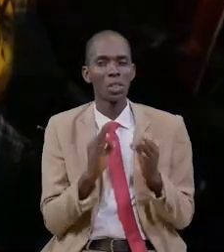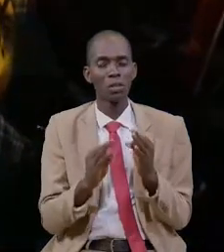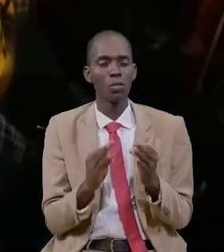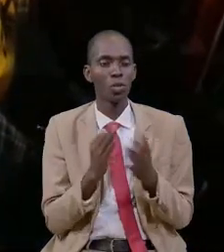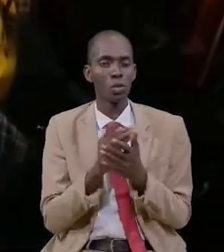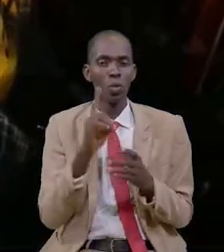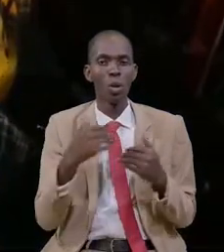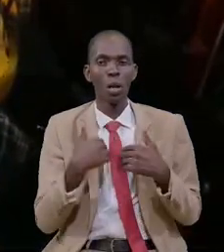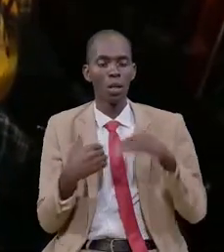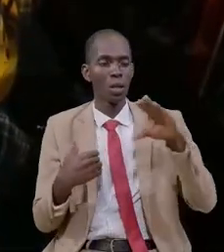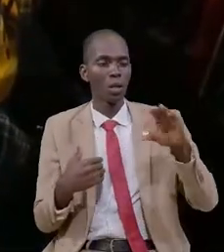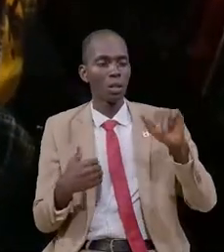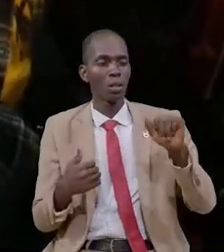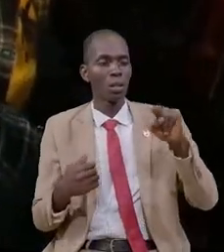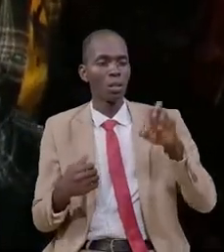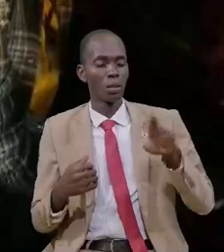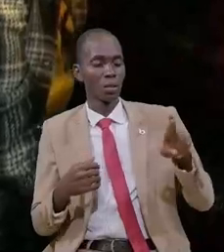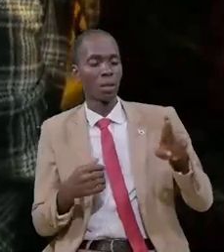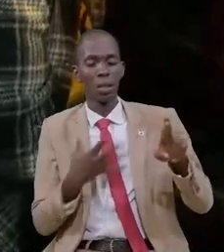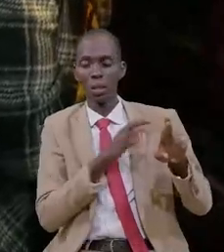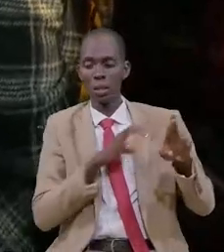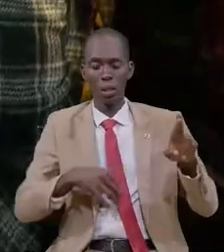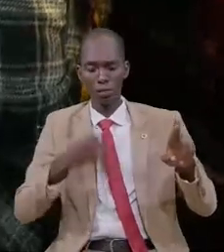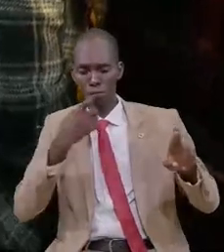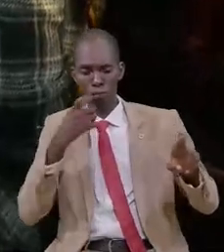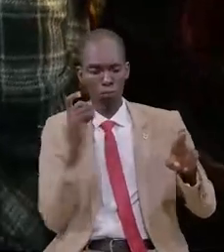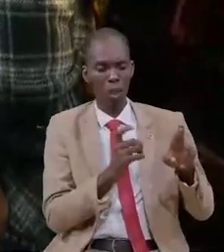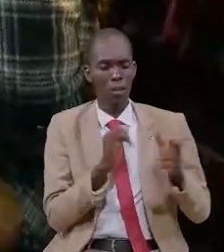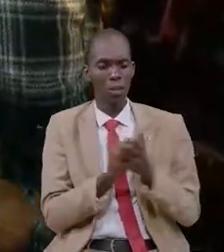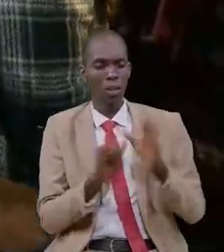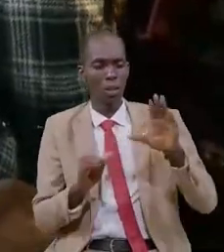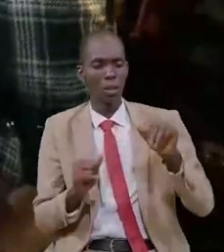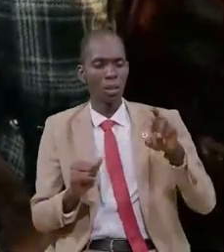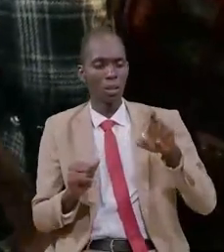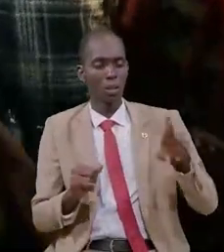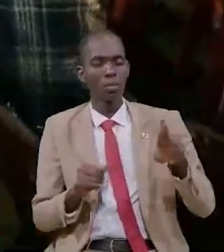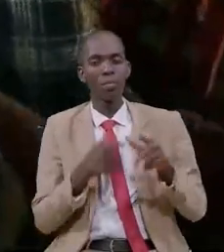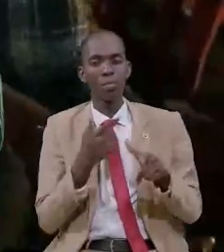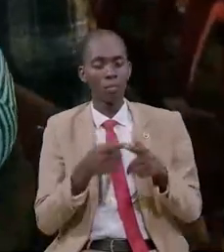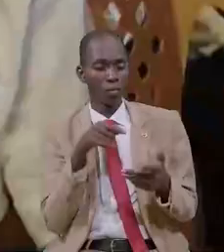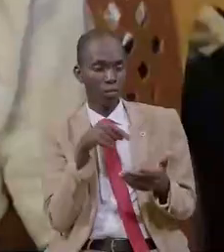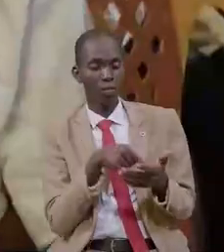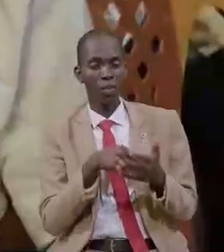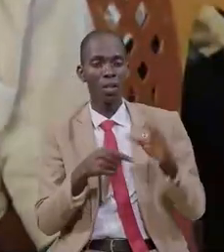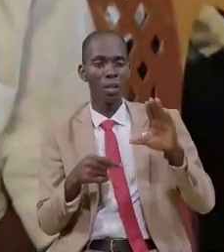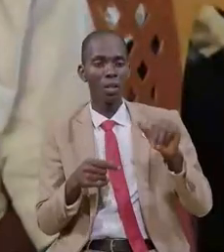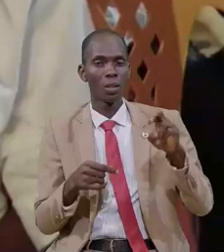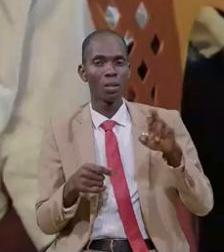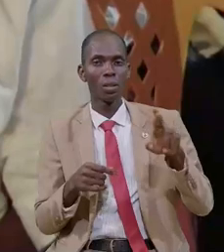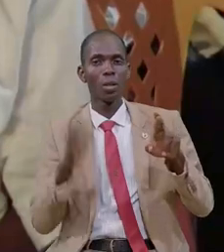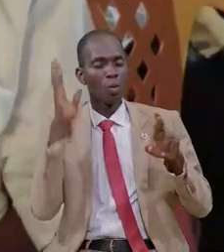Christ menace le cancer. Cancer va écouter la menace de Christ. Amen.